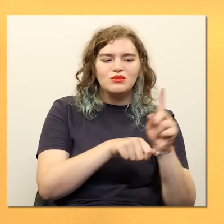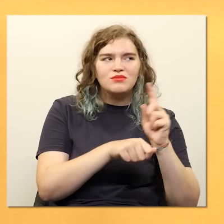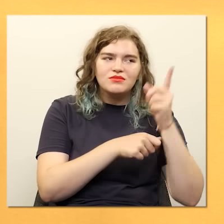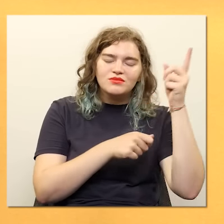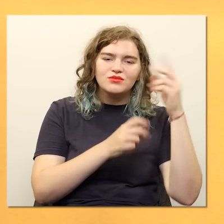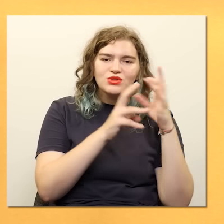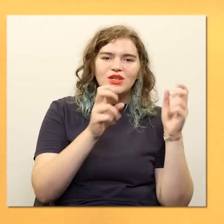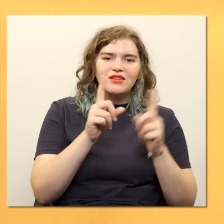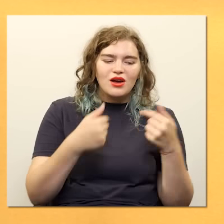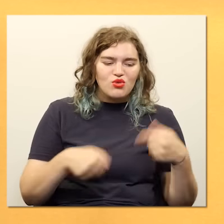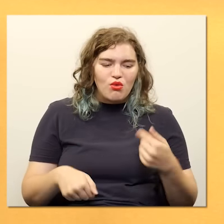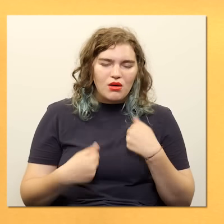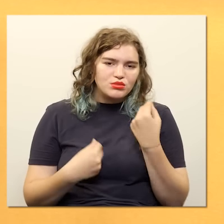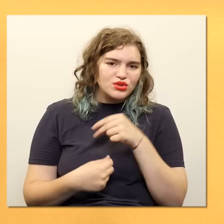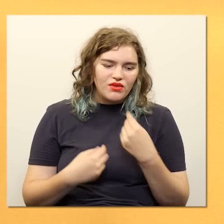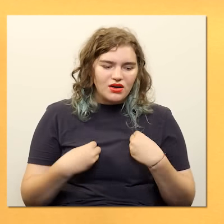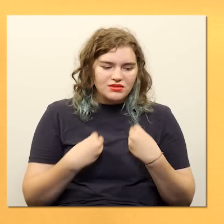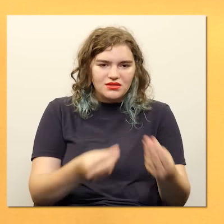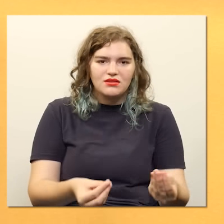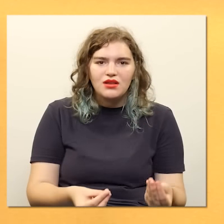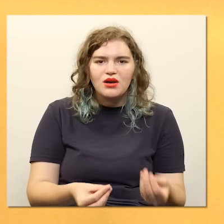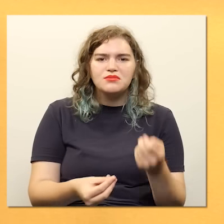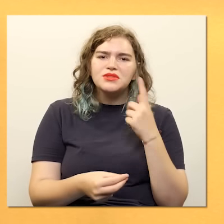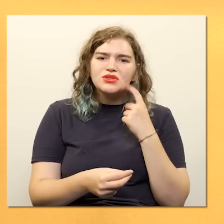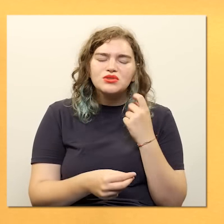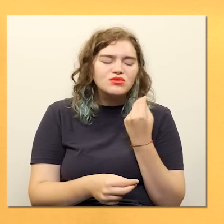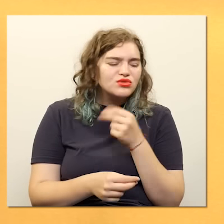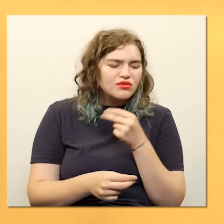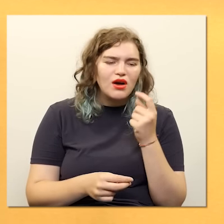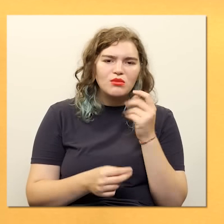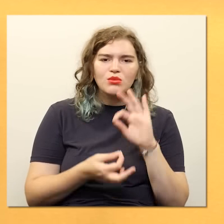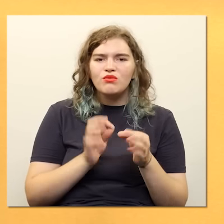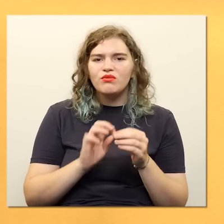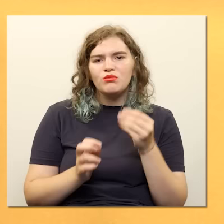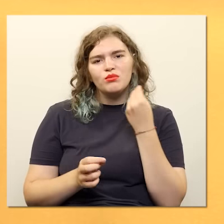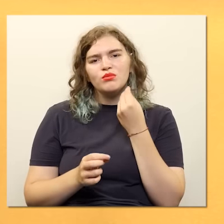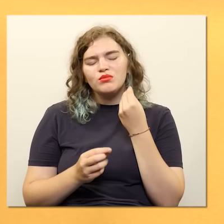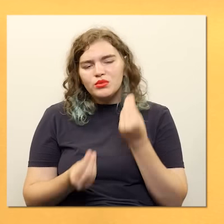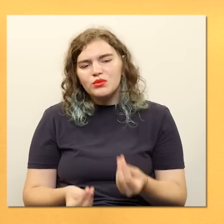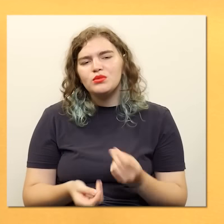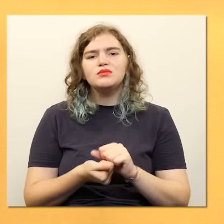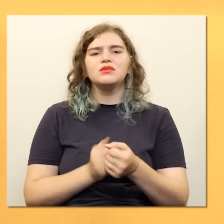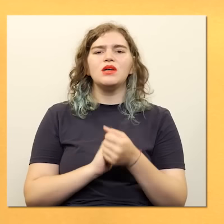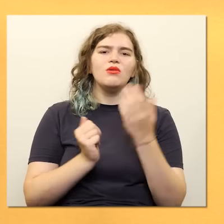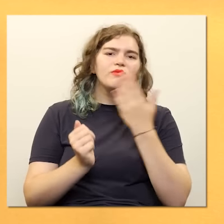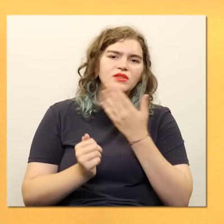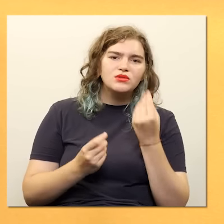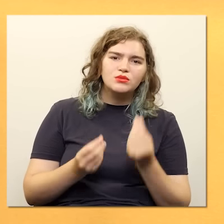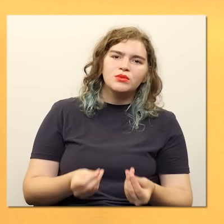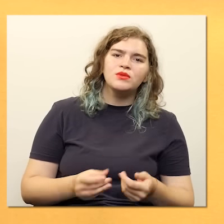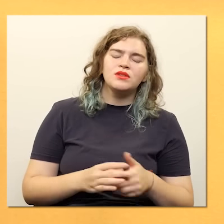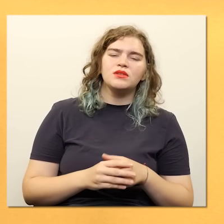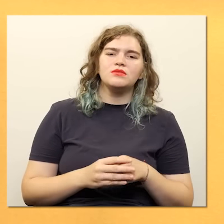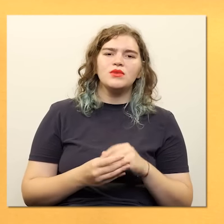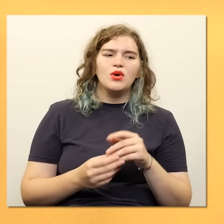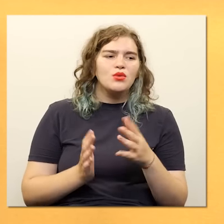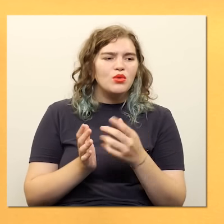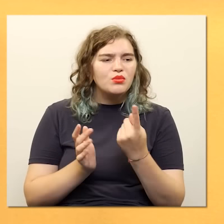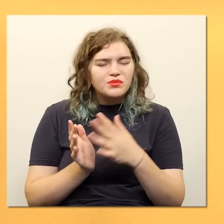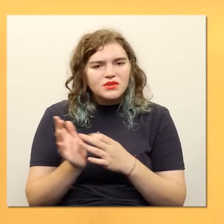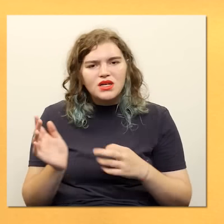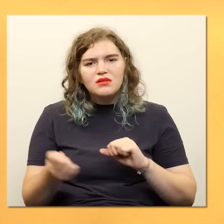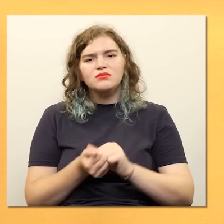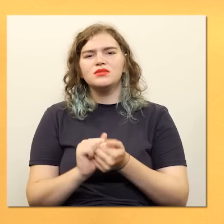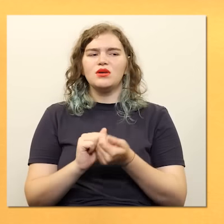mă străduiesc, că dacă n-am ceva să dau, măcar un cuvânt bun, o învățătură, un